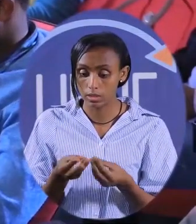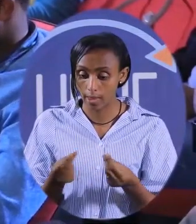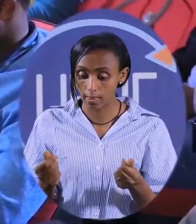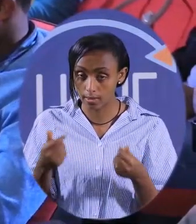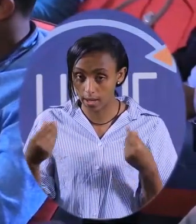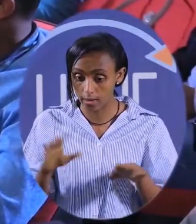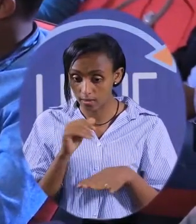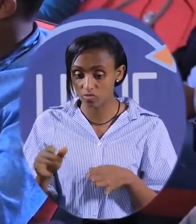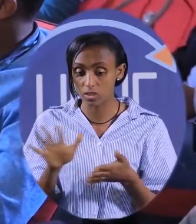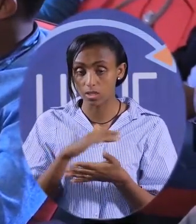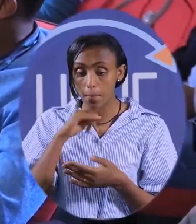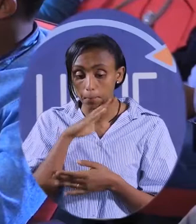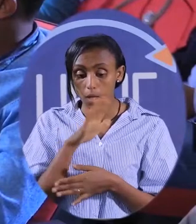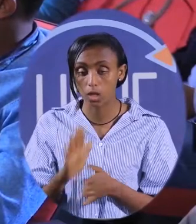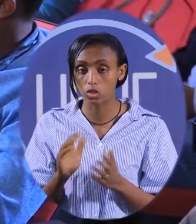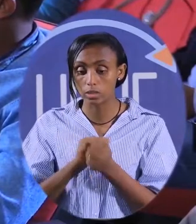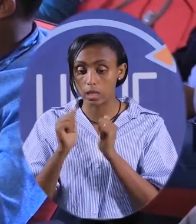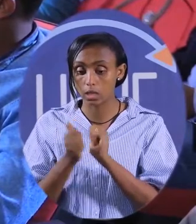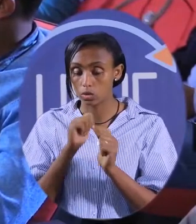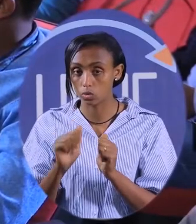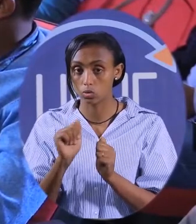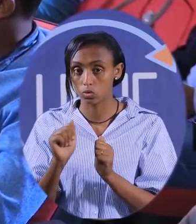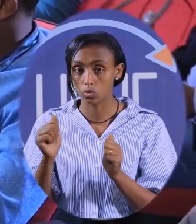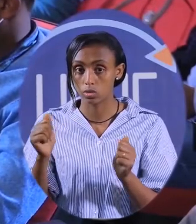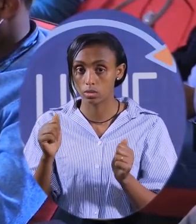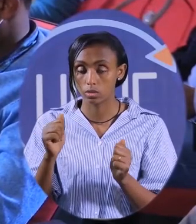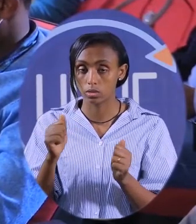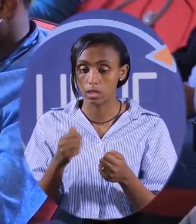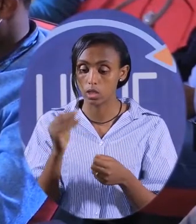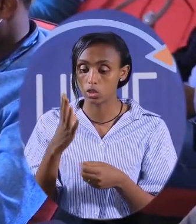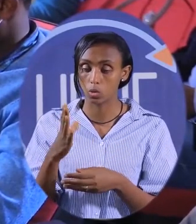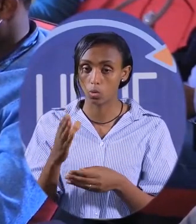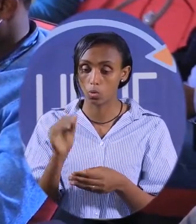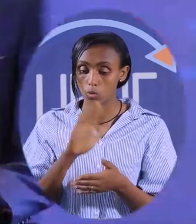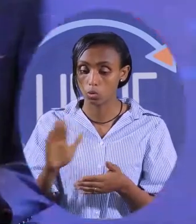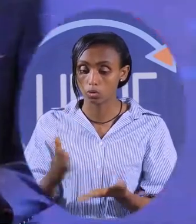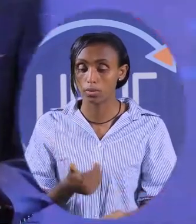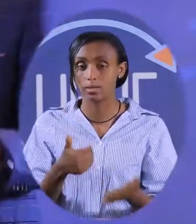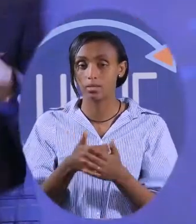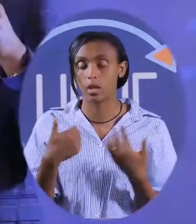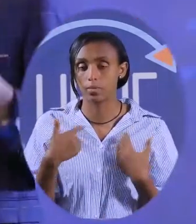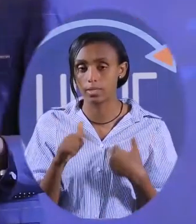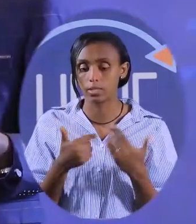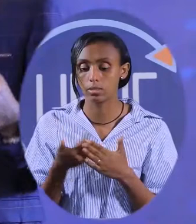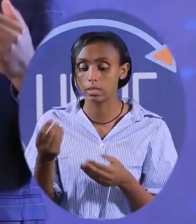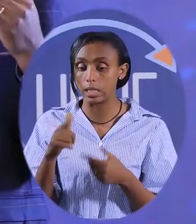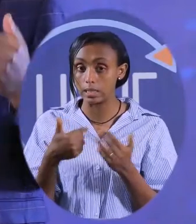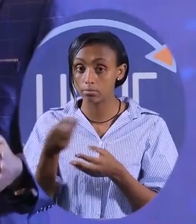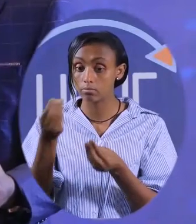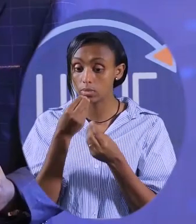ሳይባክኑ ሳይበከሉ ሳይቀየጡና ሳይመረዙ ለሰዎች መድረስ አለባቸው። ስለዚህ